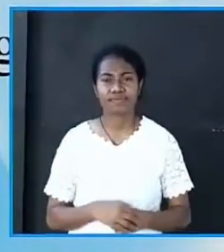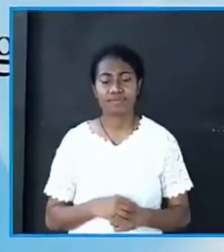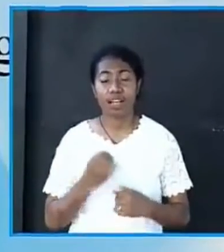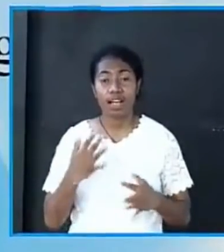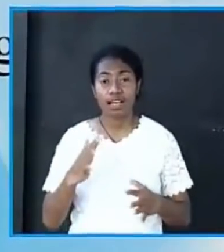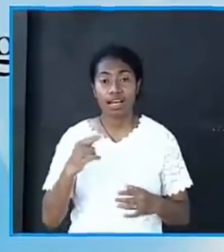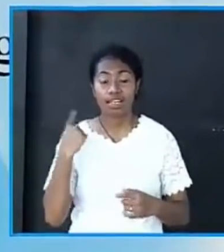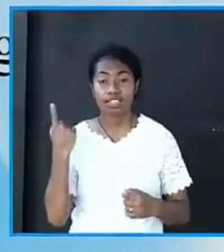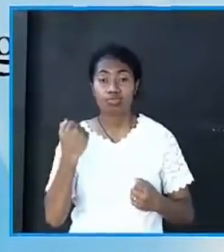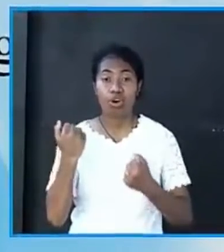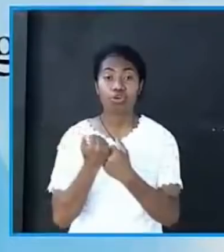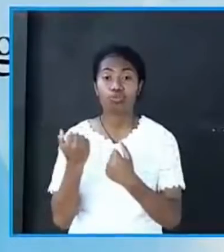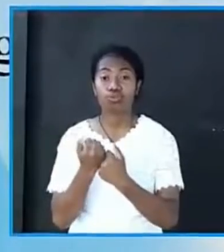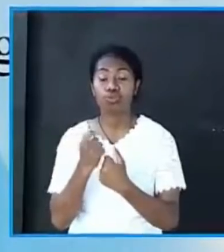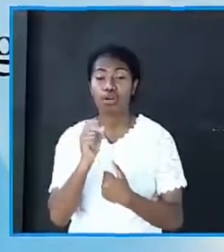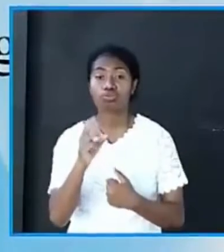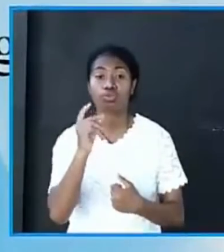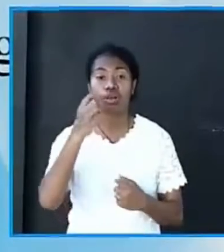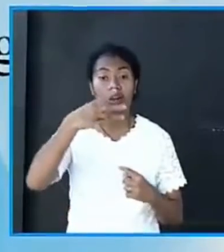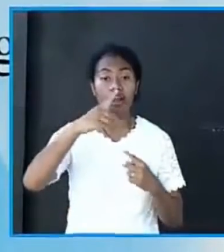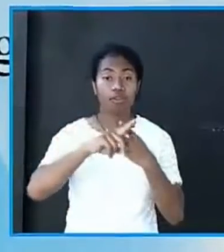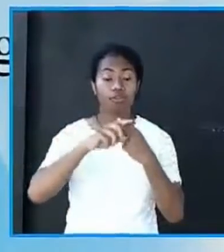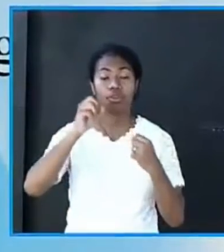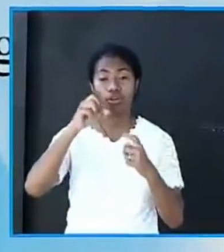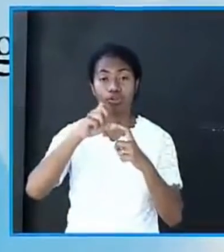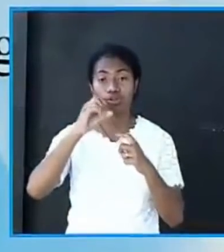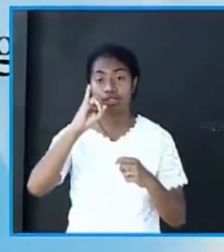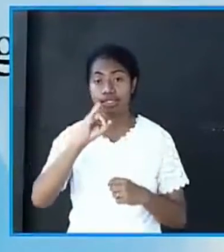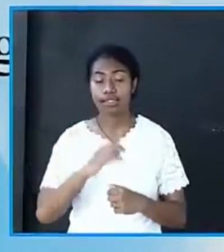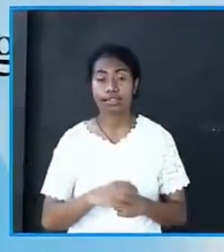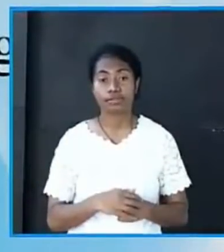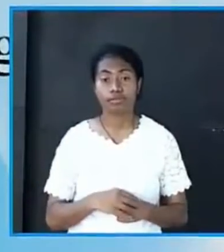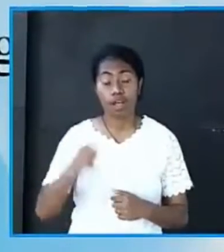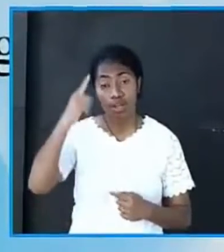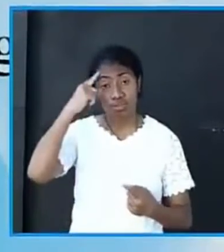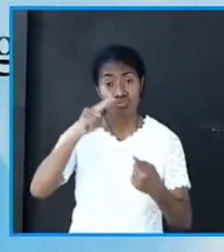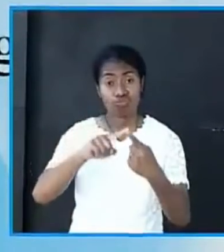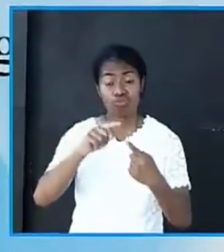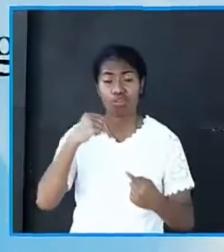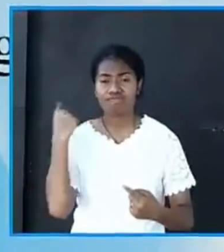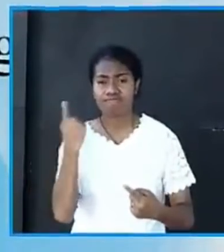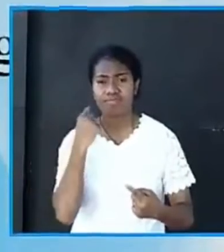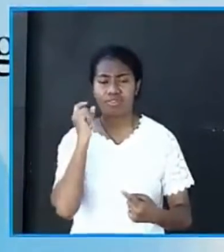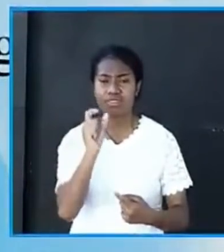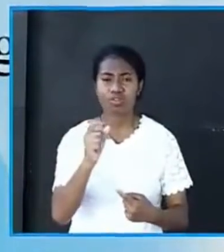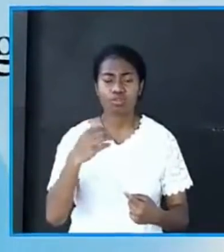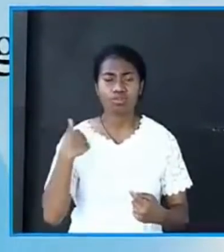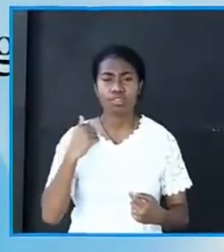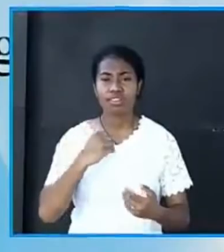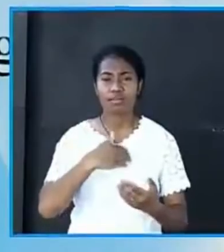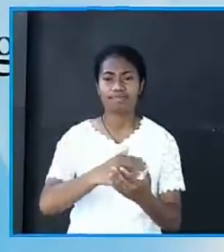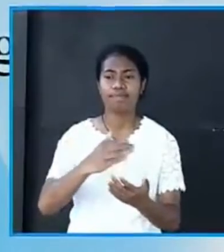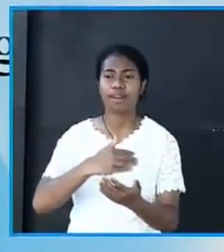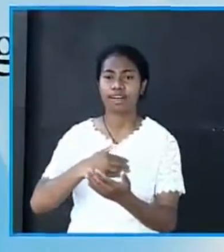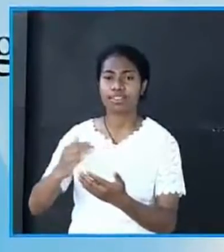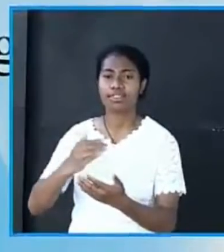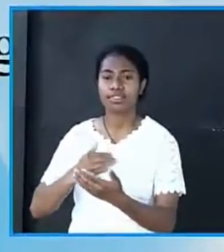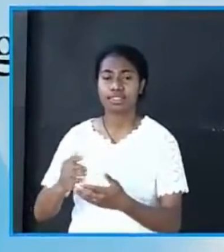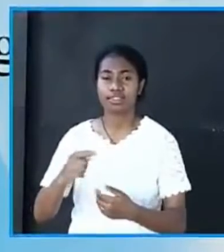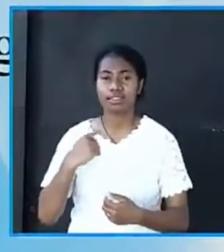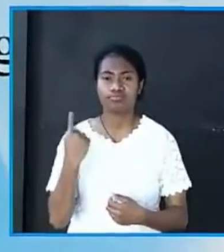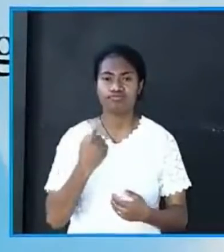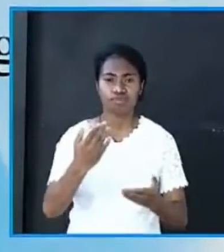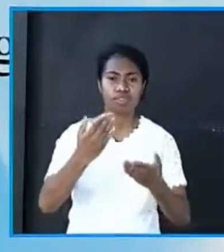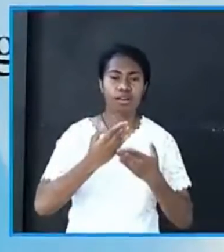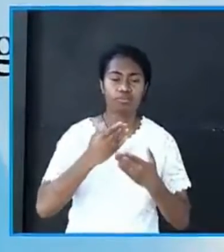Gagasan dan dorongan untuk berevolusi begitu menarik tujuan seluruh negara tercurah melalui pengutamaan dari satu